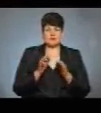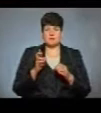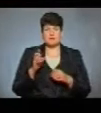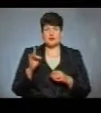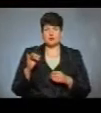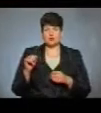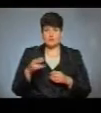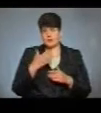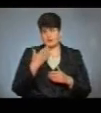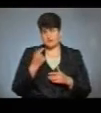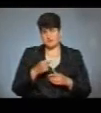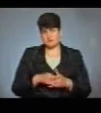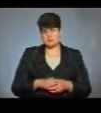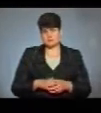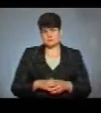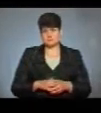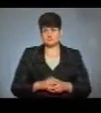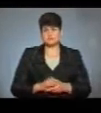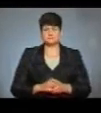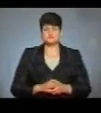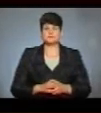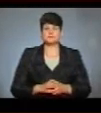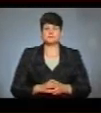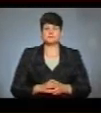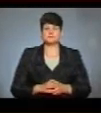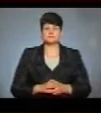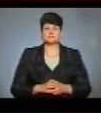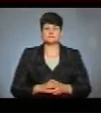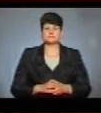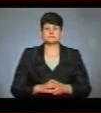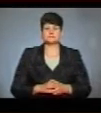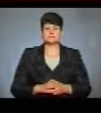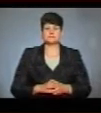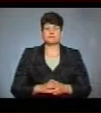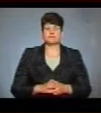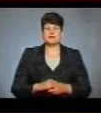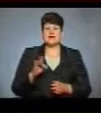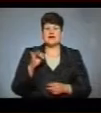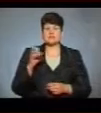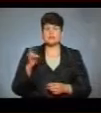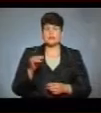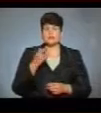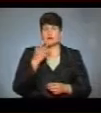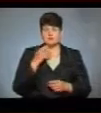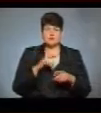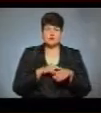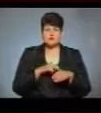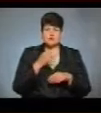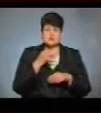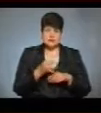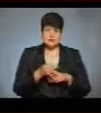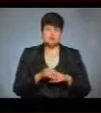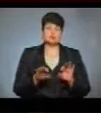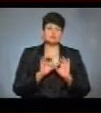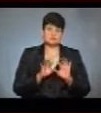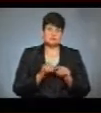нас не може бути й мови. Соломія Струс, Андрій Бодак, новини. Речник Нацполіції області Сергій Крета сказав, що прокоментує